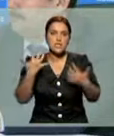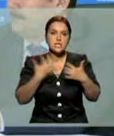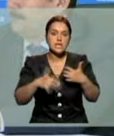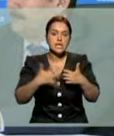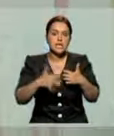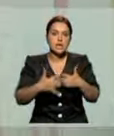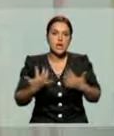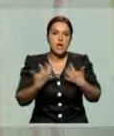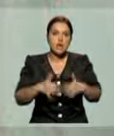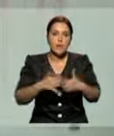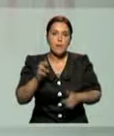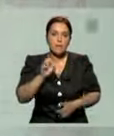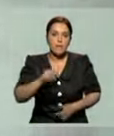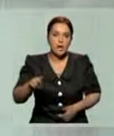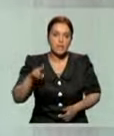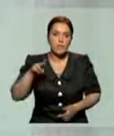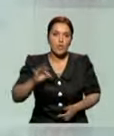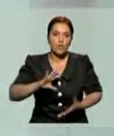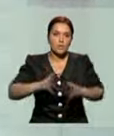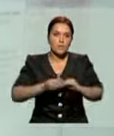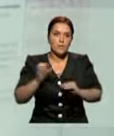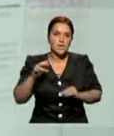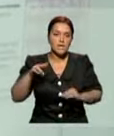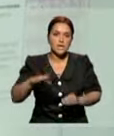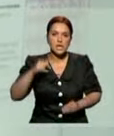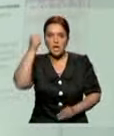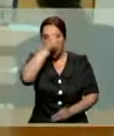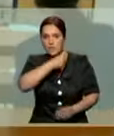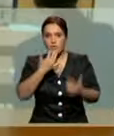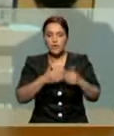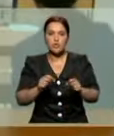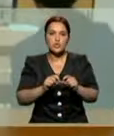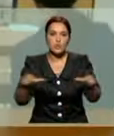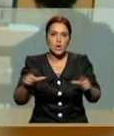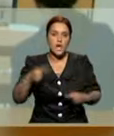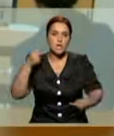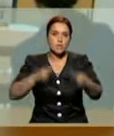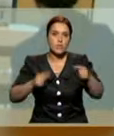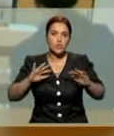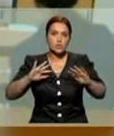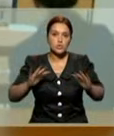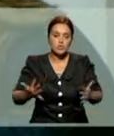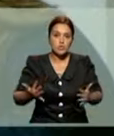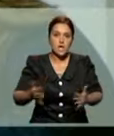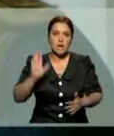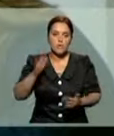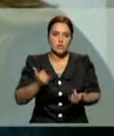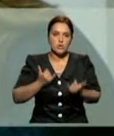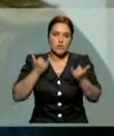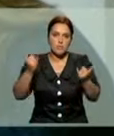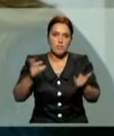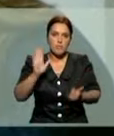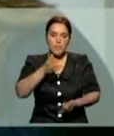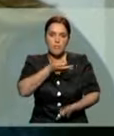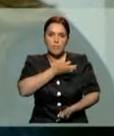выводить среднеарифметический балл по итогам ЕНТ и годовой оценки в школе. В спорных случаях округление будет происходить